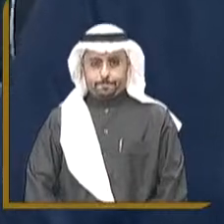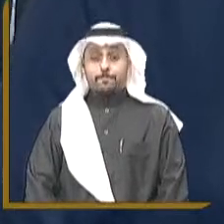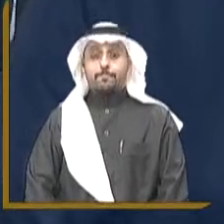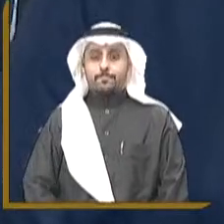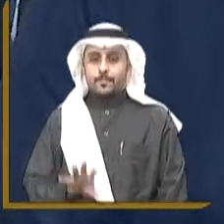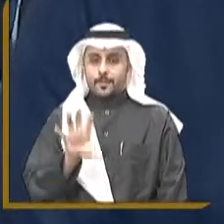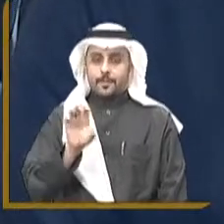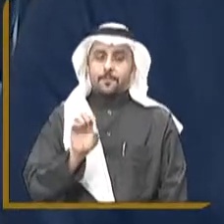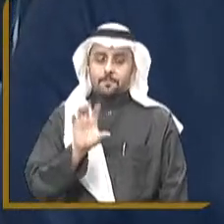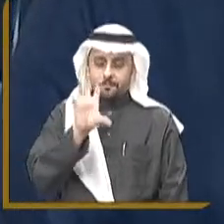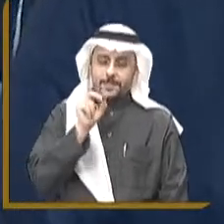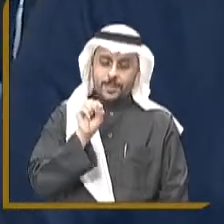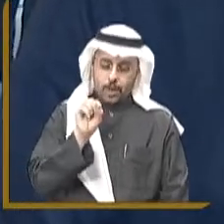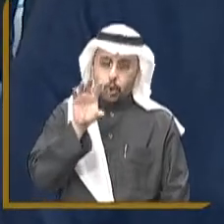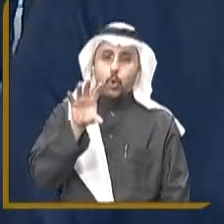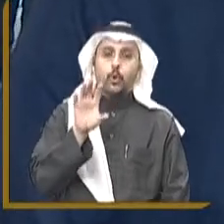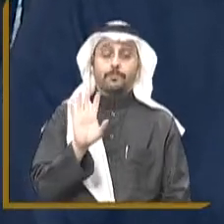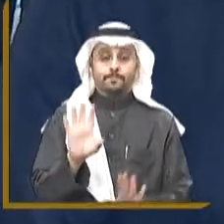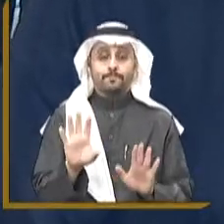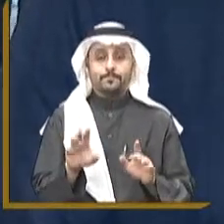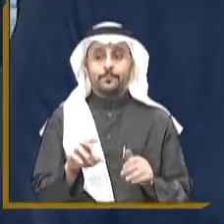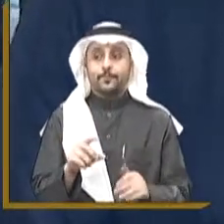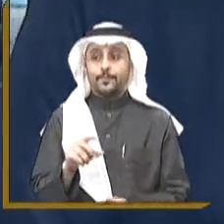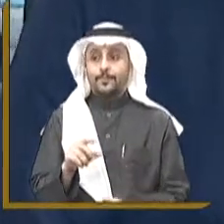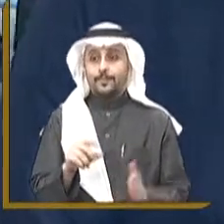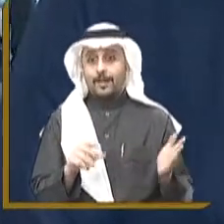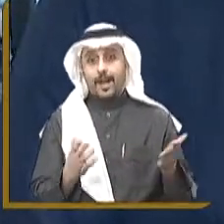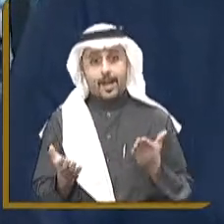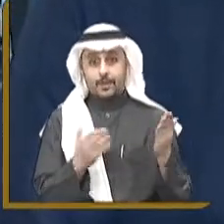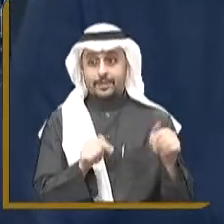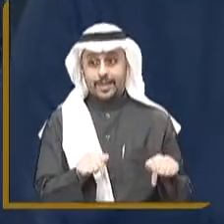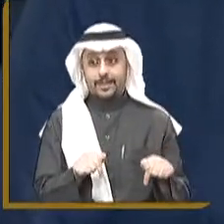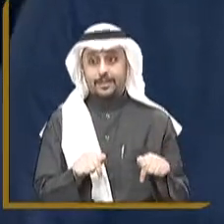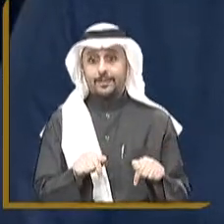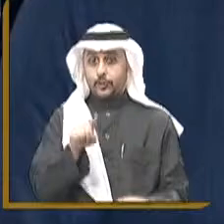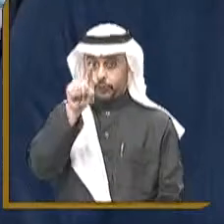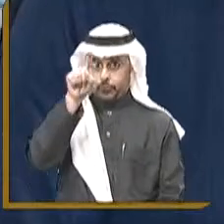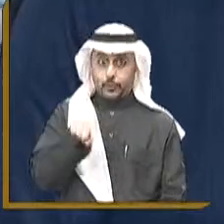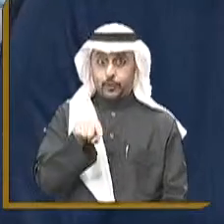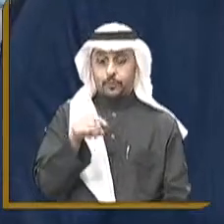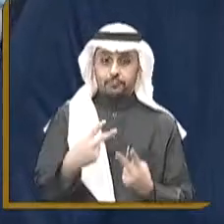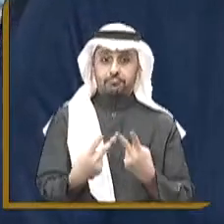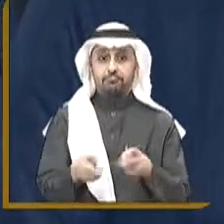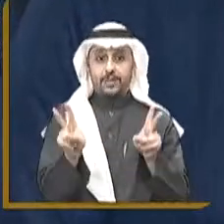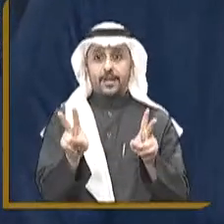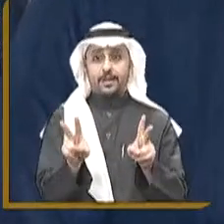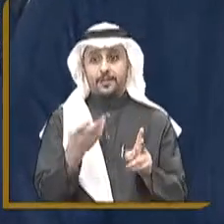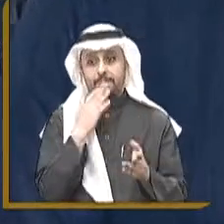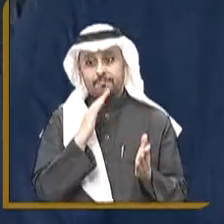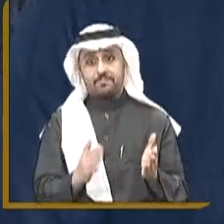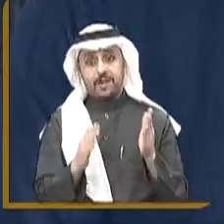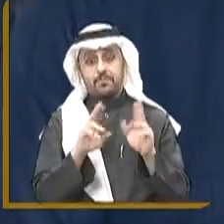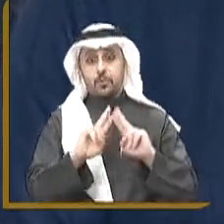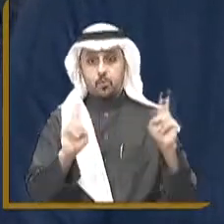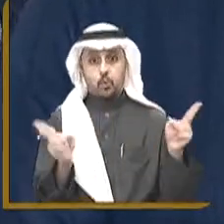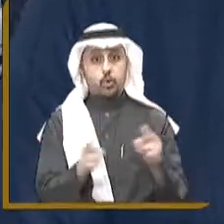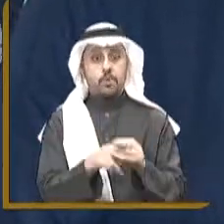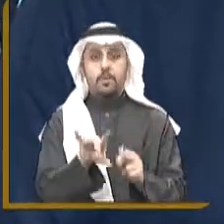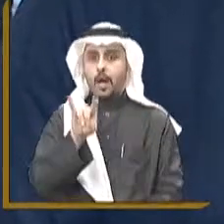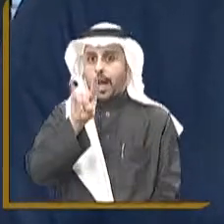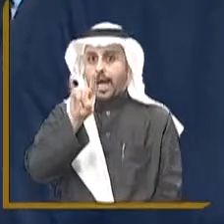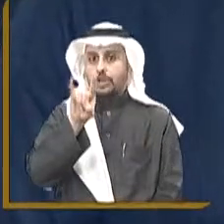مساء النور زميلي دكتور لافي الرشيدي. أولا، اليوم انطلقت فعاليات المؤتمر